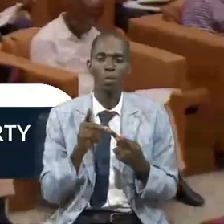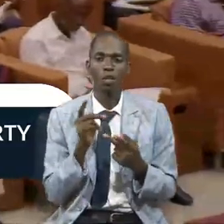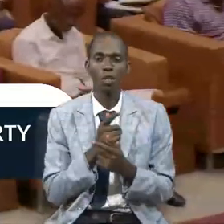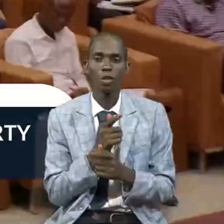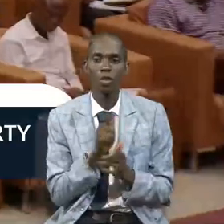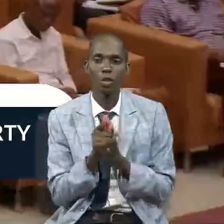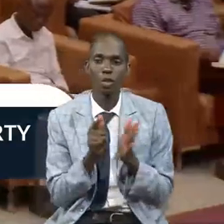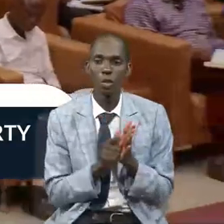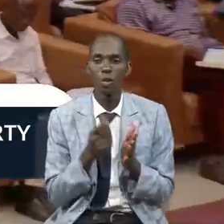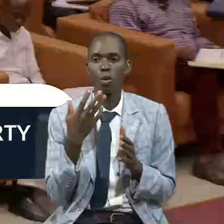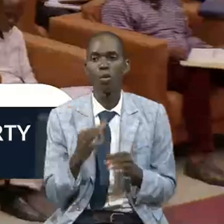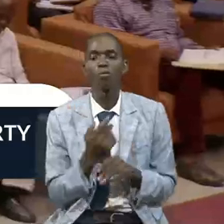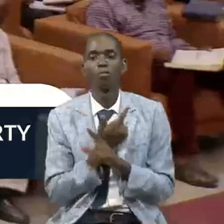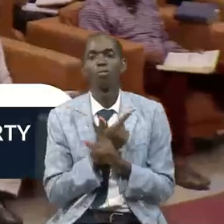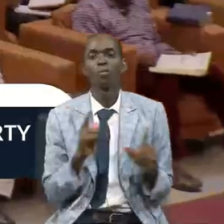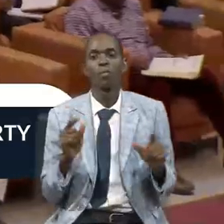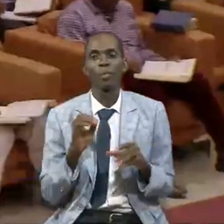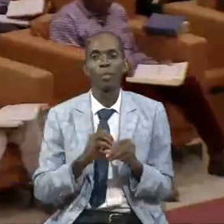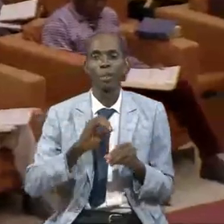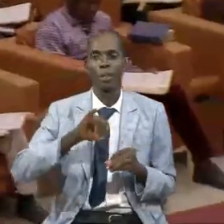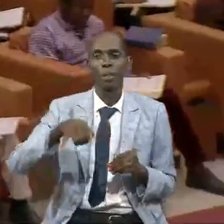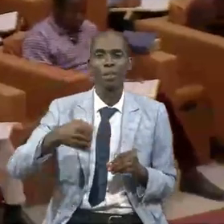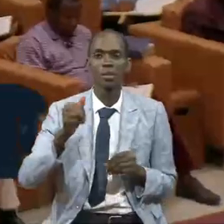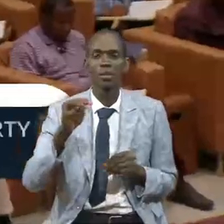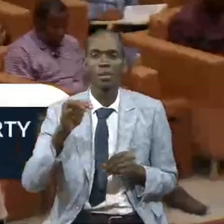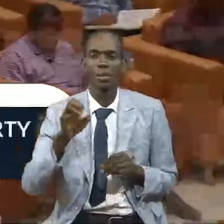liberté. Jacques 2,